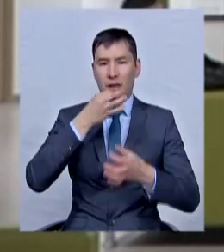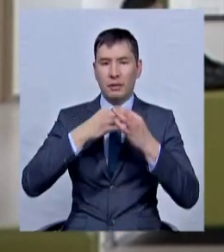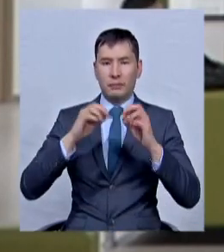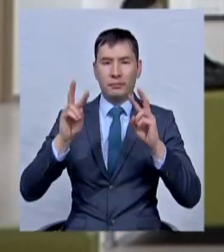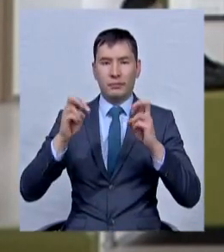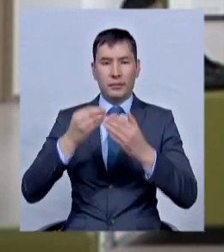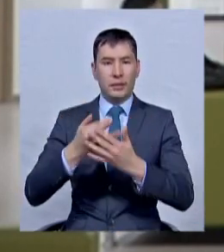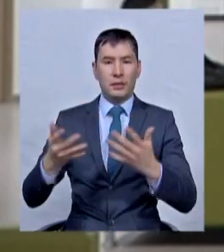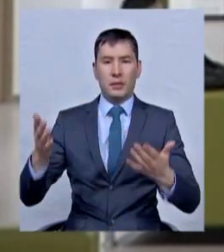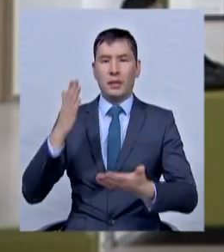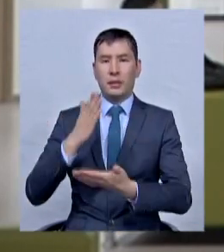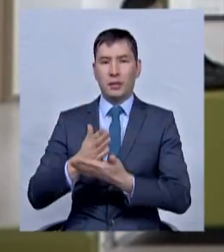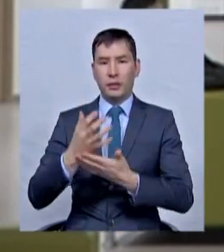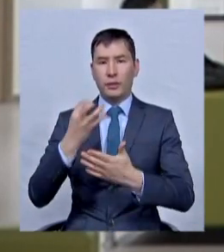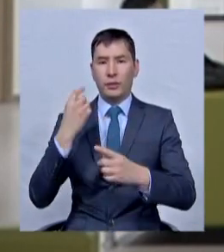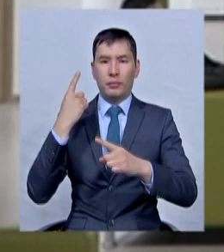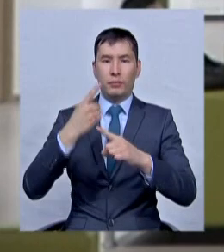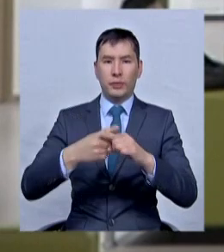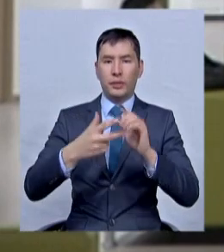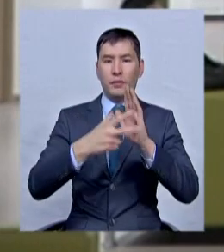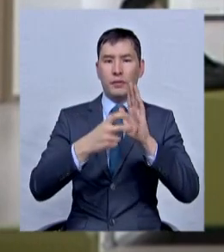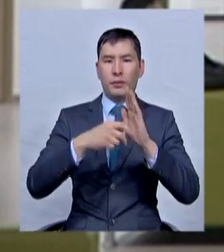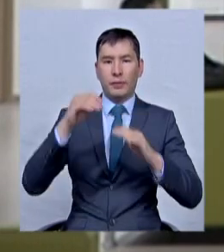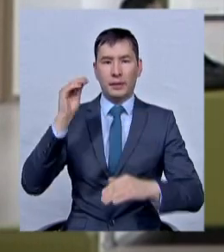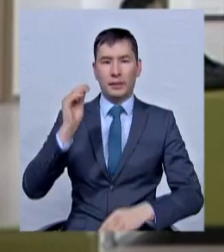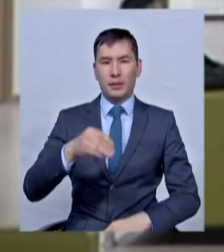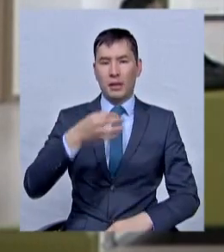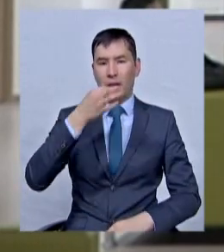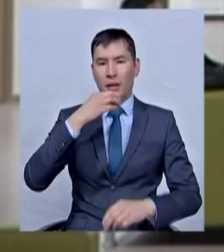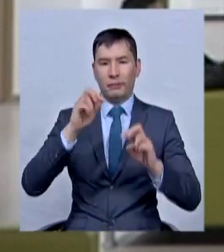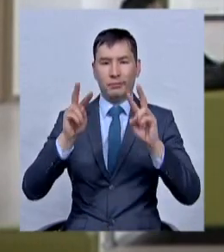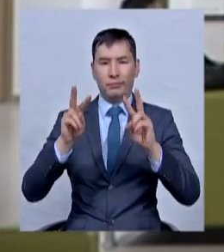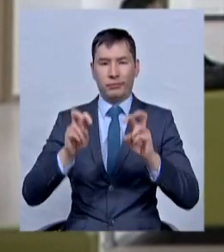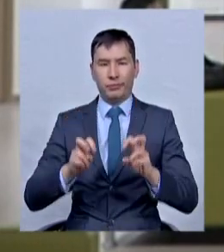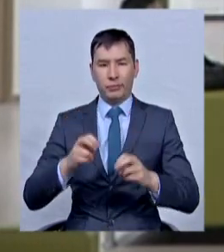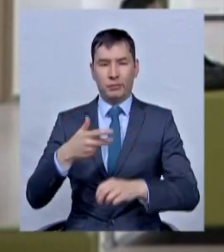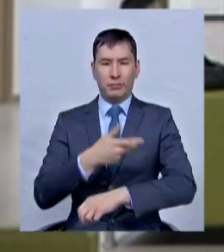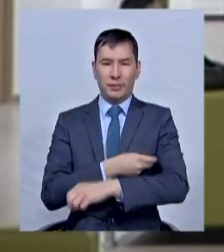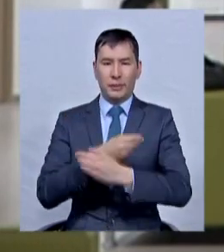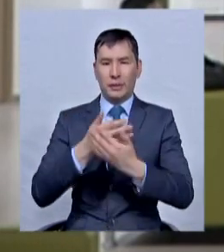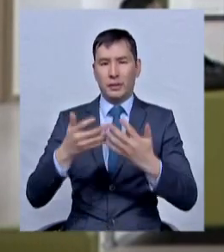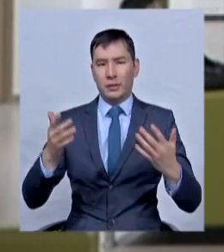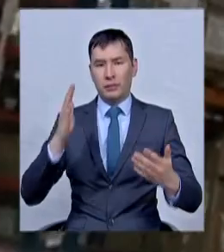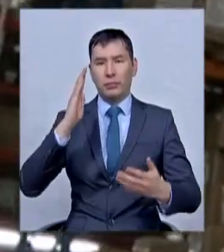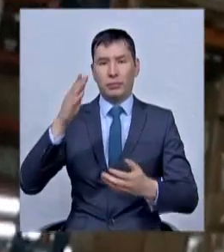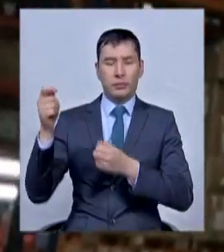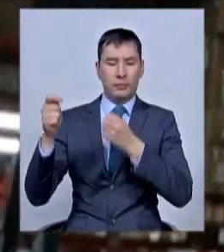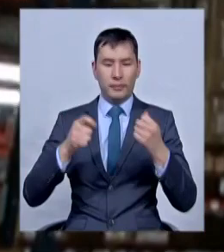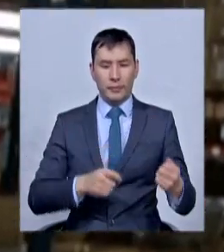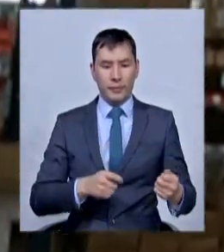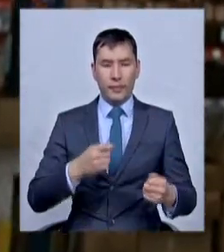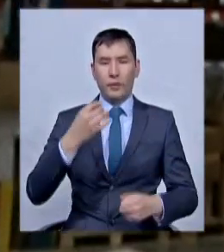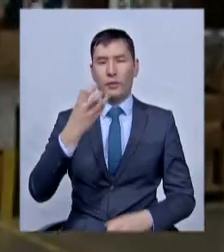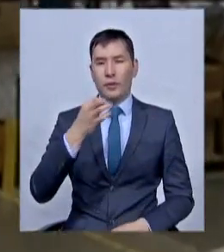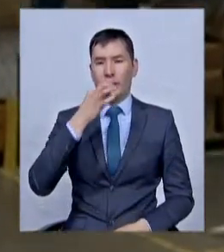дәрі-дәрмектер бар. Оған қосымша 800 мыңдай дәрі-дәрмек СК-фармациядан алып келу керек осы жақын арада. Айта кету